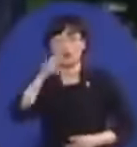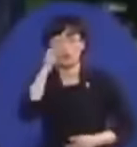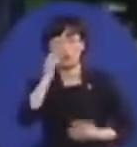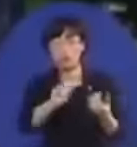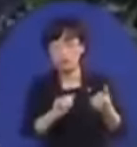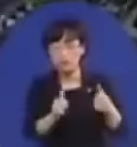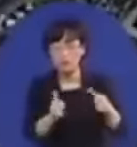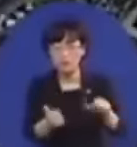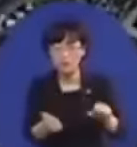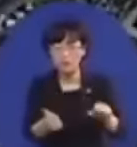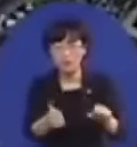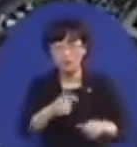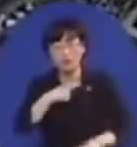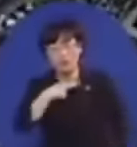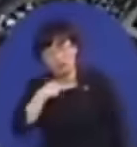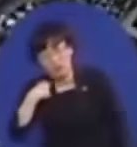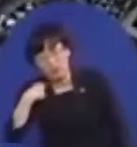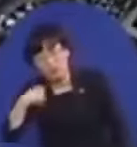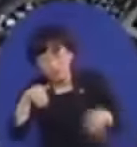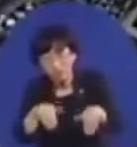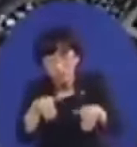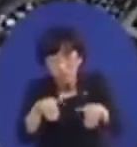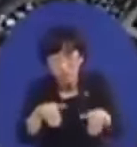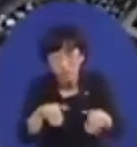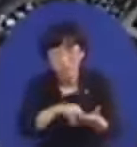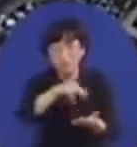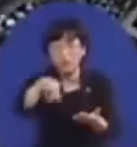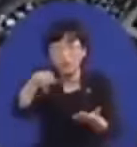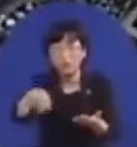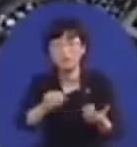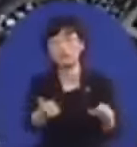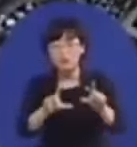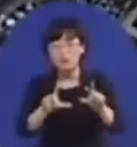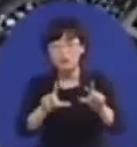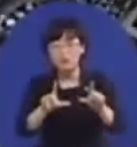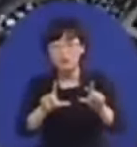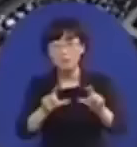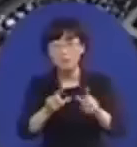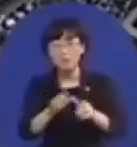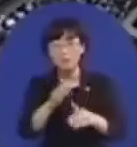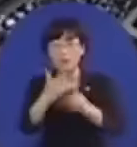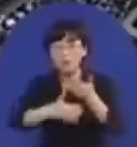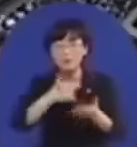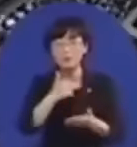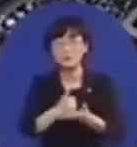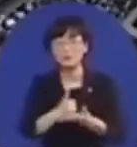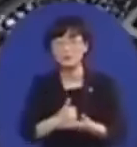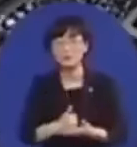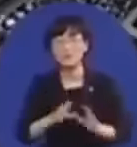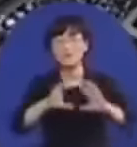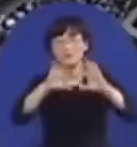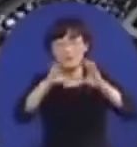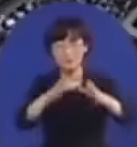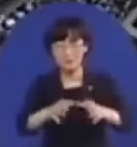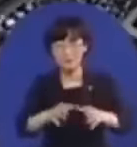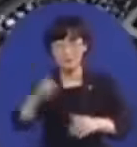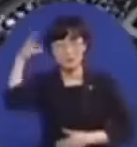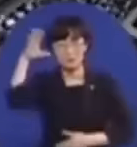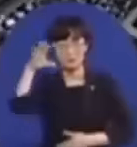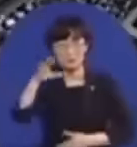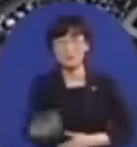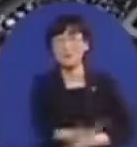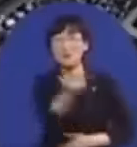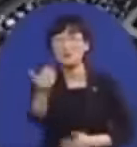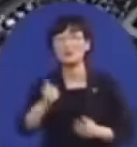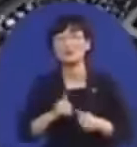사망의 포로로 방황하다가 이 세상을 떠나게 되는 것입니다. 하나님이 세상에 빛이 되라고 여러분을